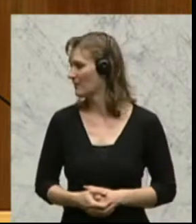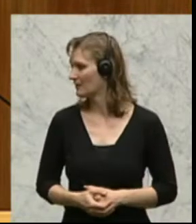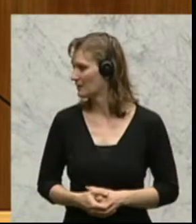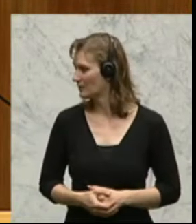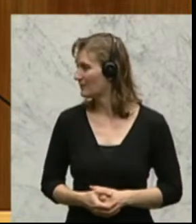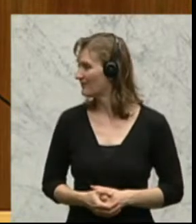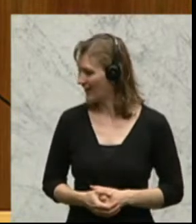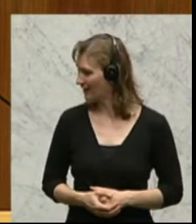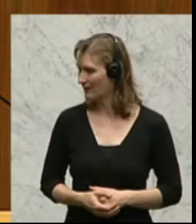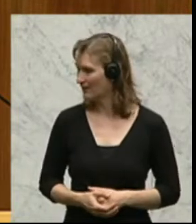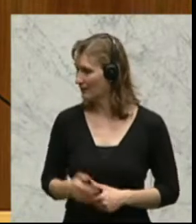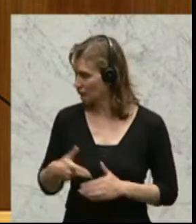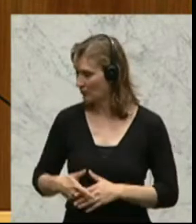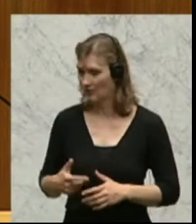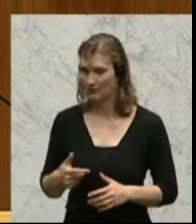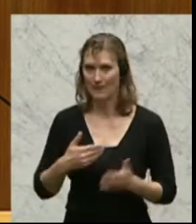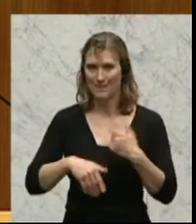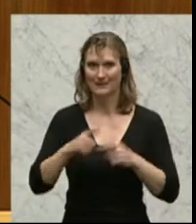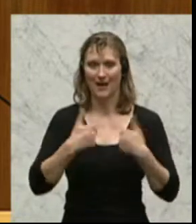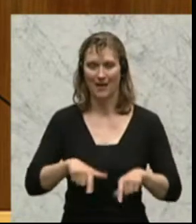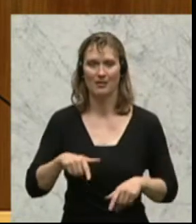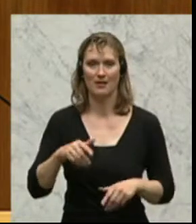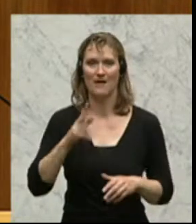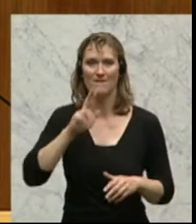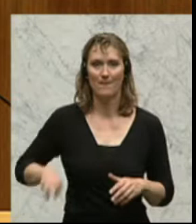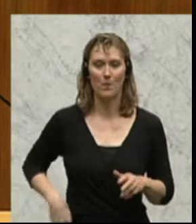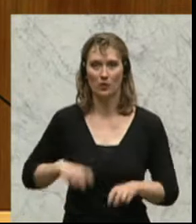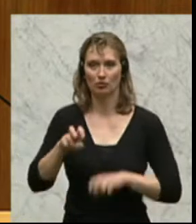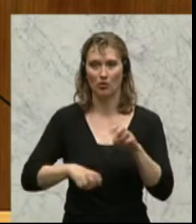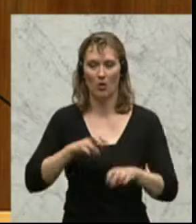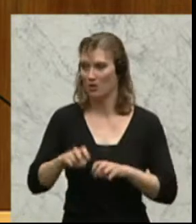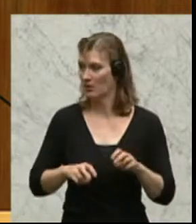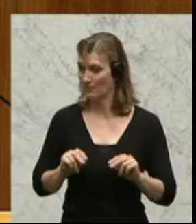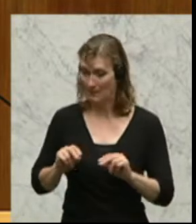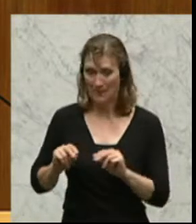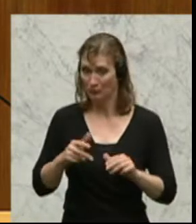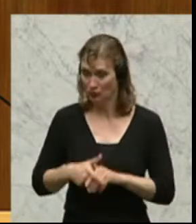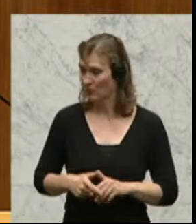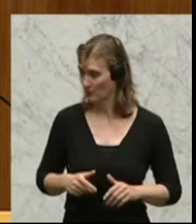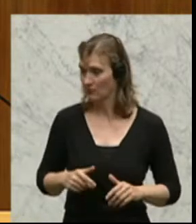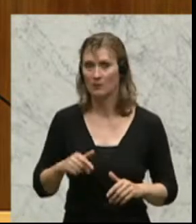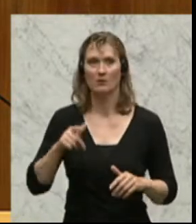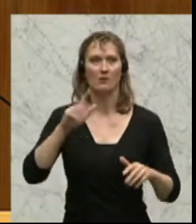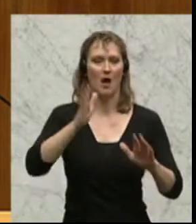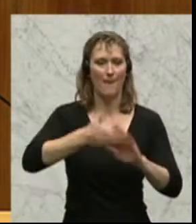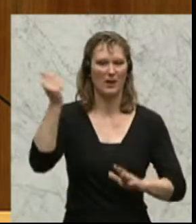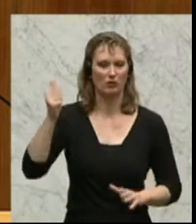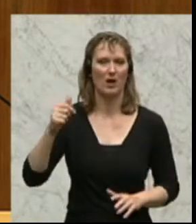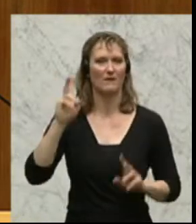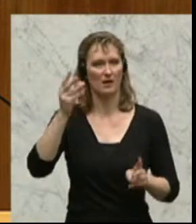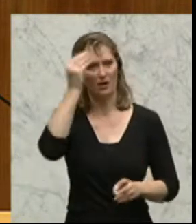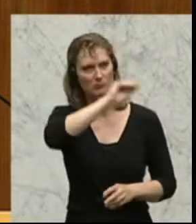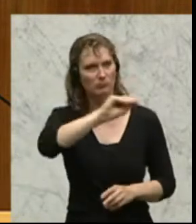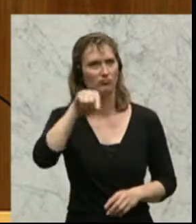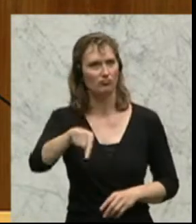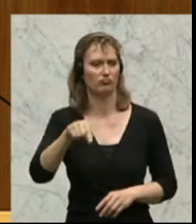Geschichte. Die meisten Länder haben keine Vermögenssteuer, und einige Länder, die eine hatten, die haben sie wieder abgeschafft, weil sie gemerkt haben, dass das einfach